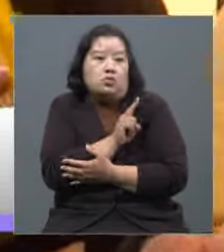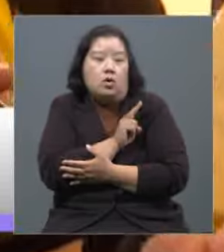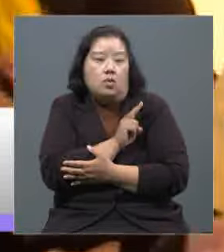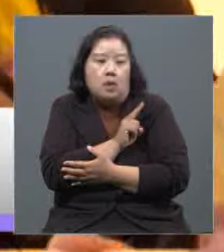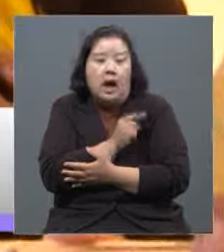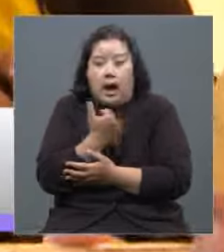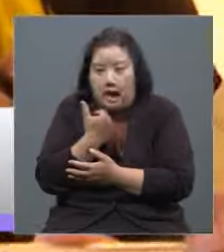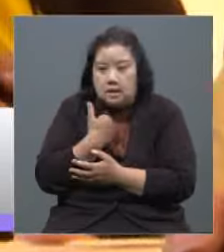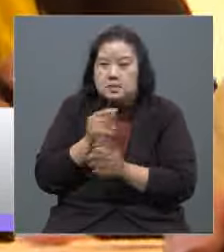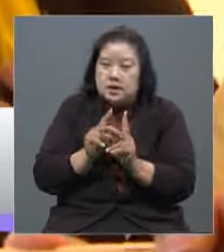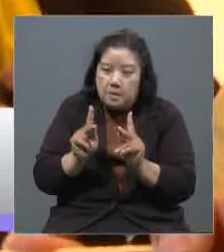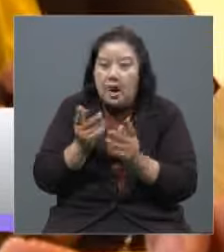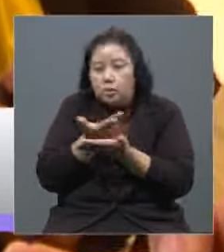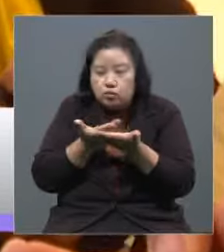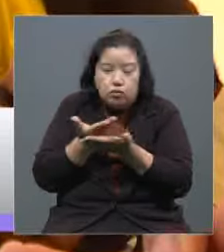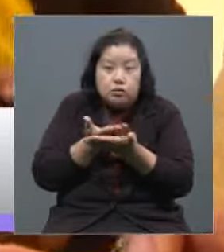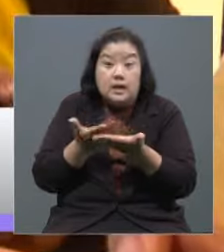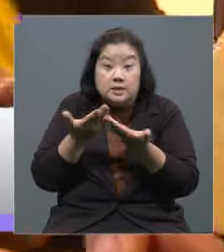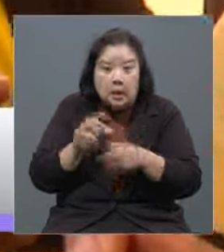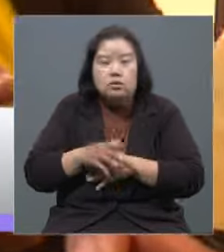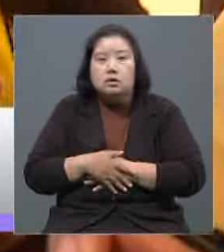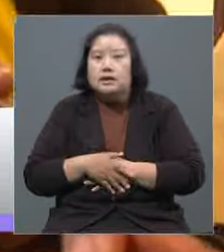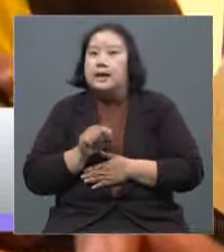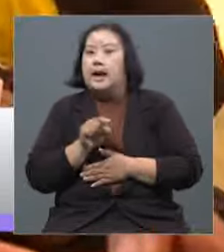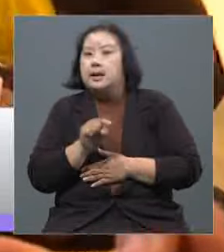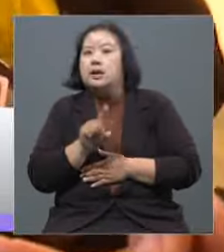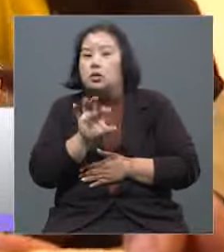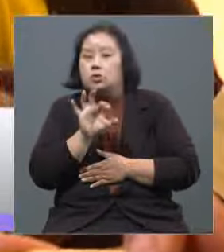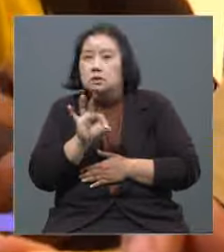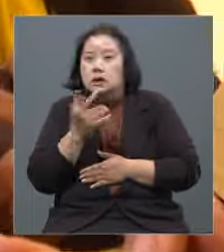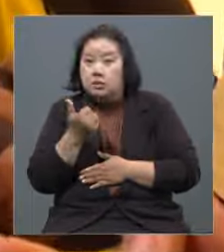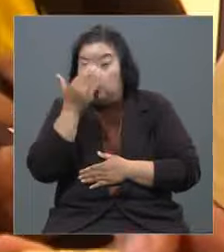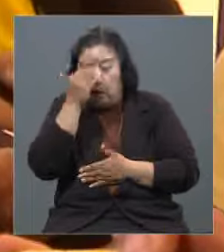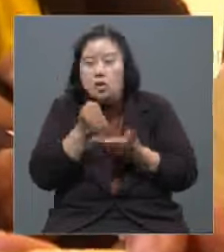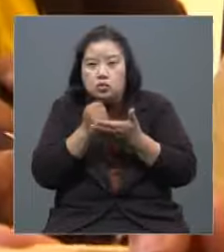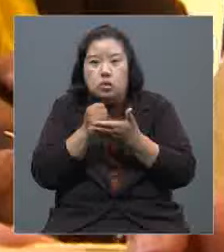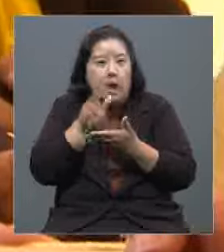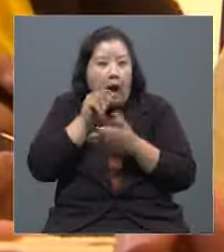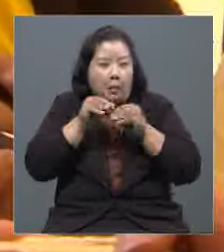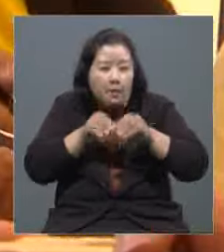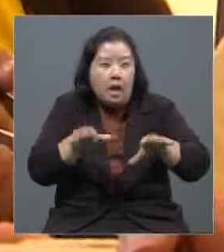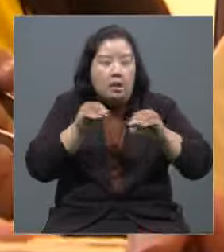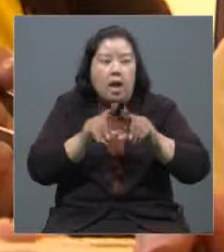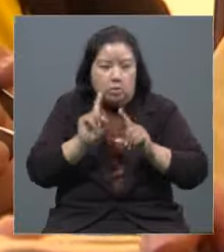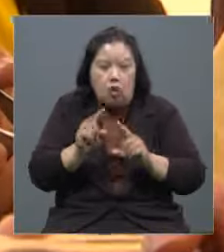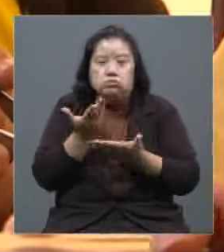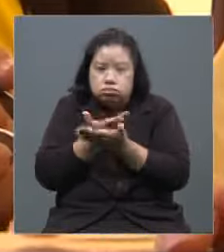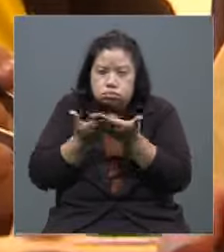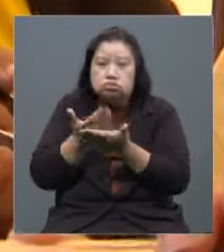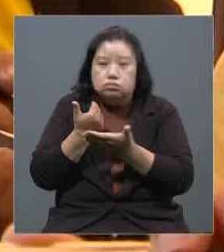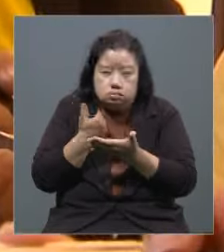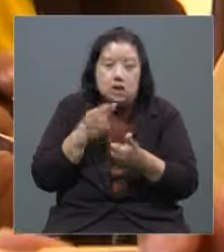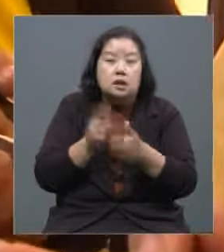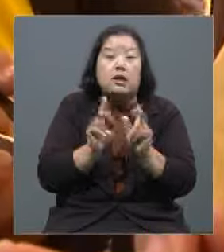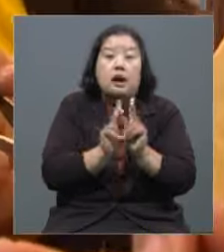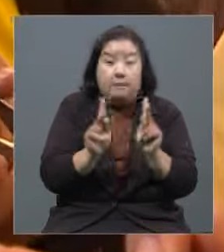หารือกันในรายละเอียดที่จะให้เป็นที่ในการขยายผลเรื่องซอฟต์พาวเวอร์ซึ่งก็ต้องหารือหลายส่วนที่เกี่ยวข้องทั้งคณะกรรม